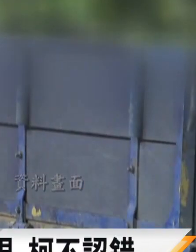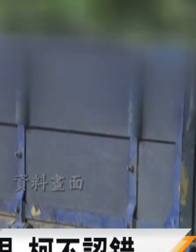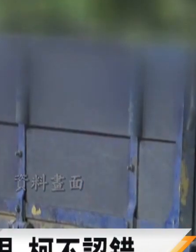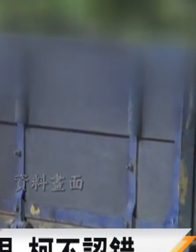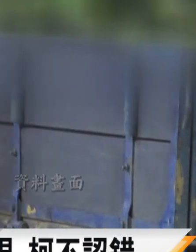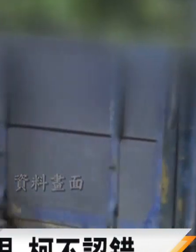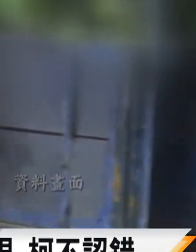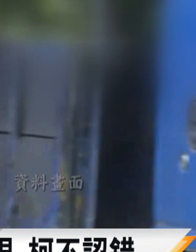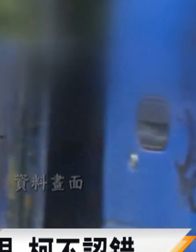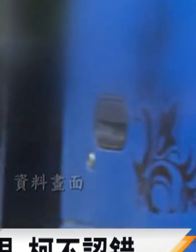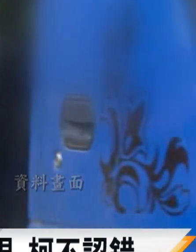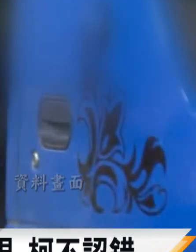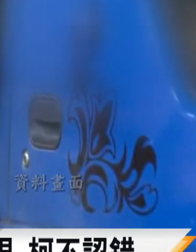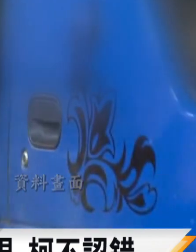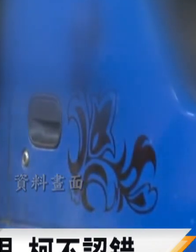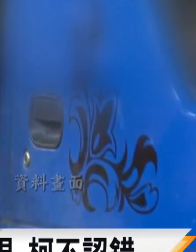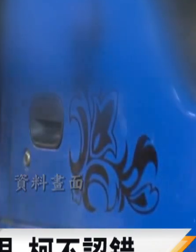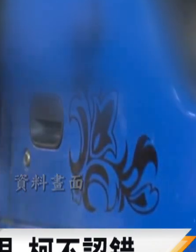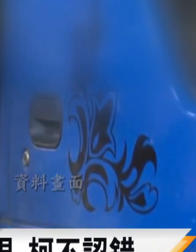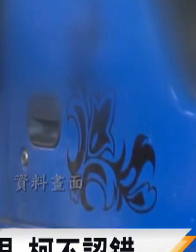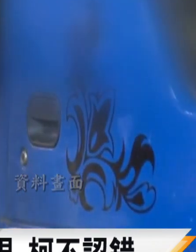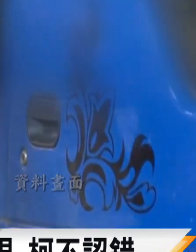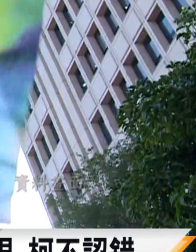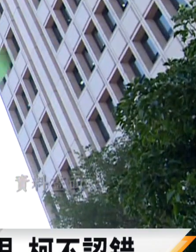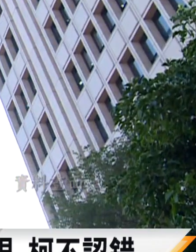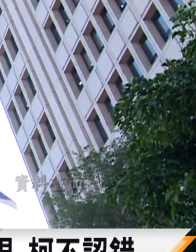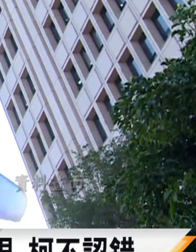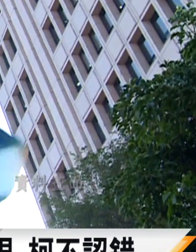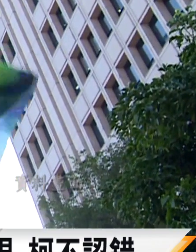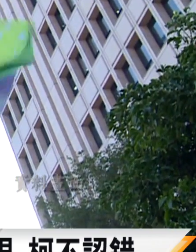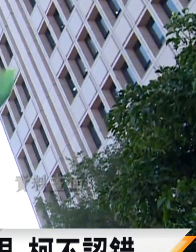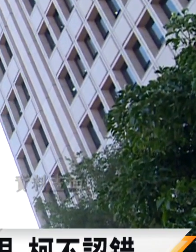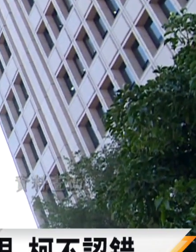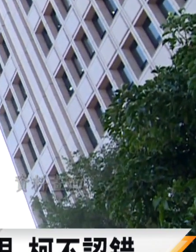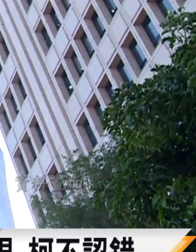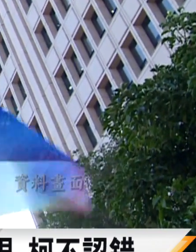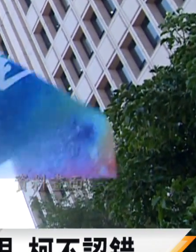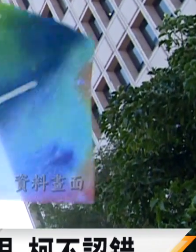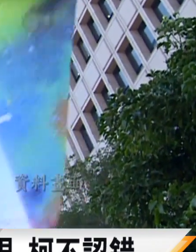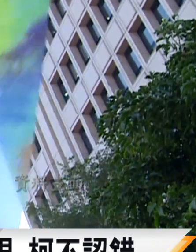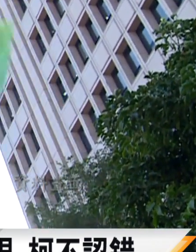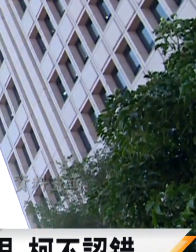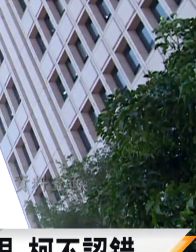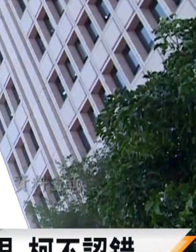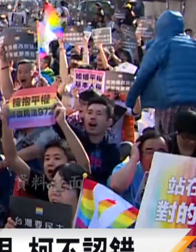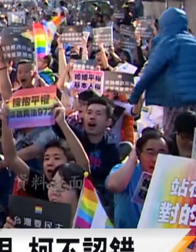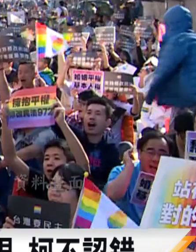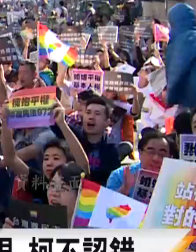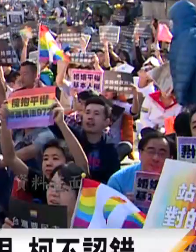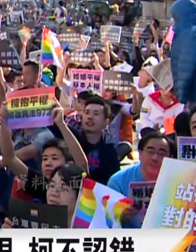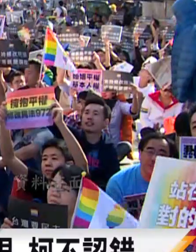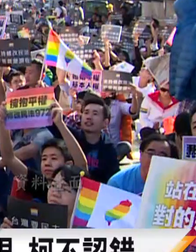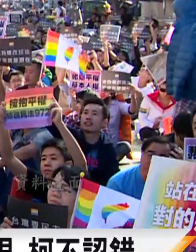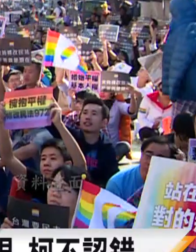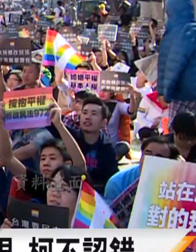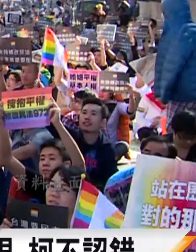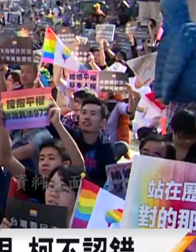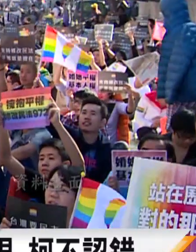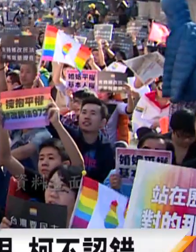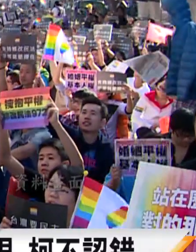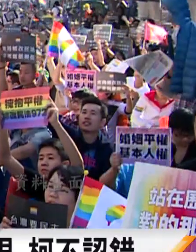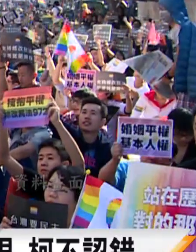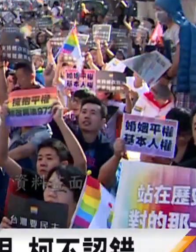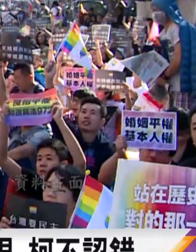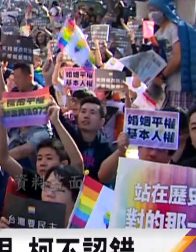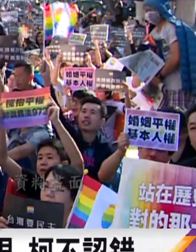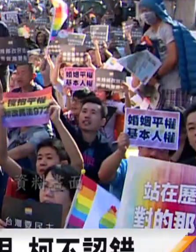义型家户感染，北市如临大敌。不过柯文哲前一天点名同志团体，也是头痛问题，哀轰歧视。事